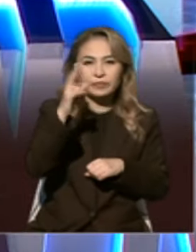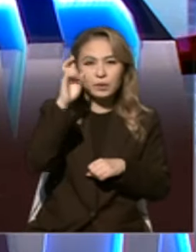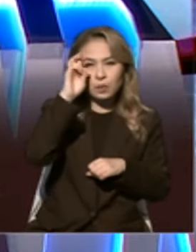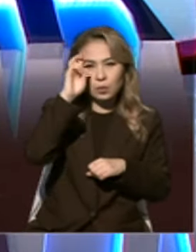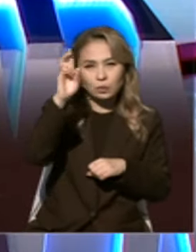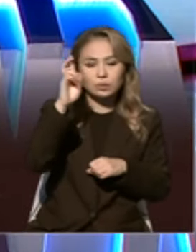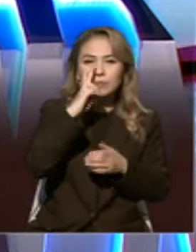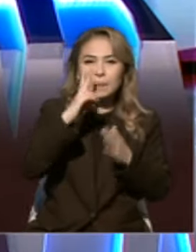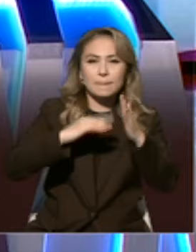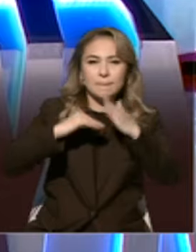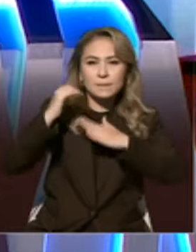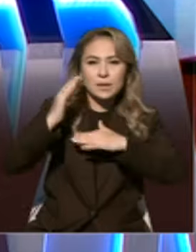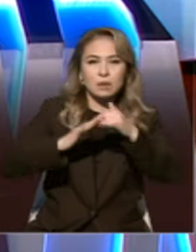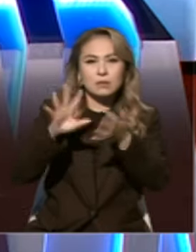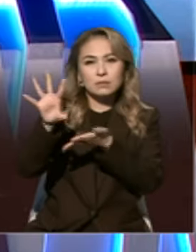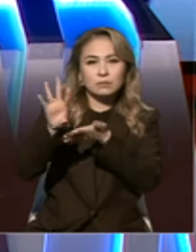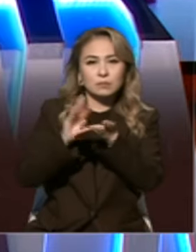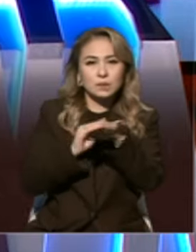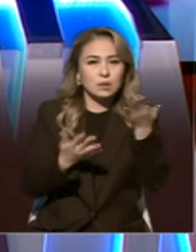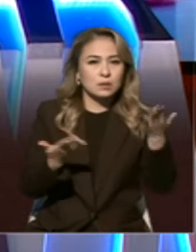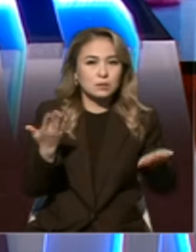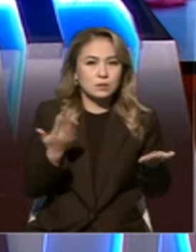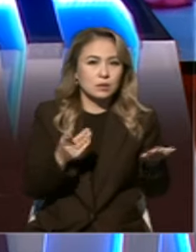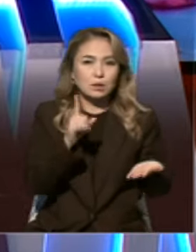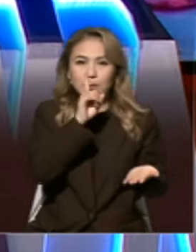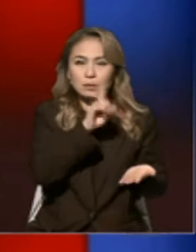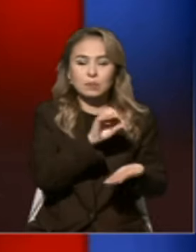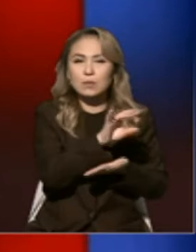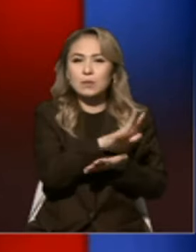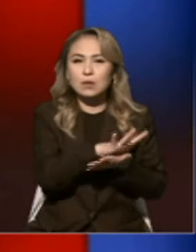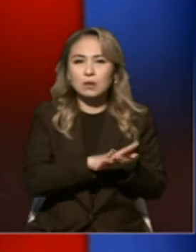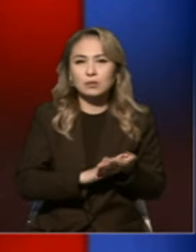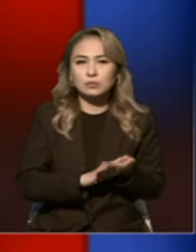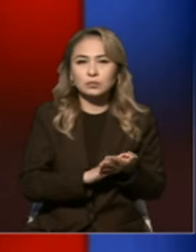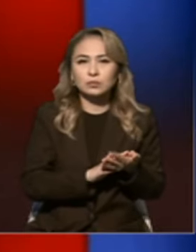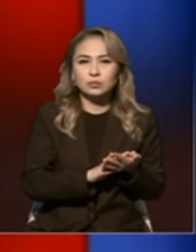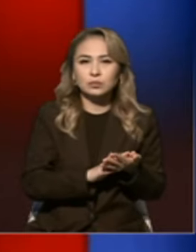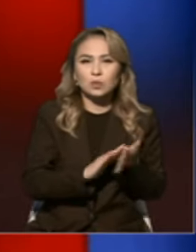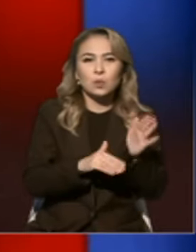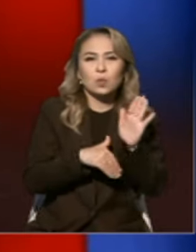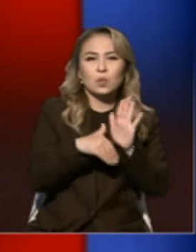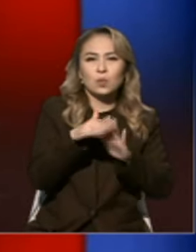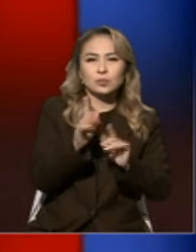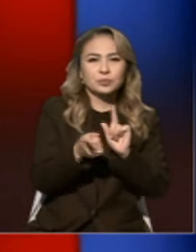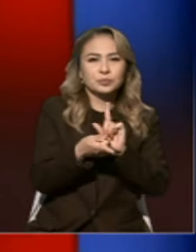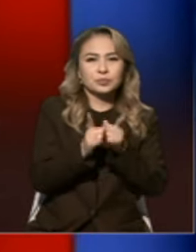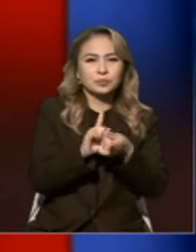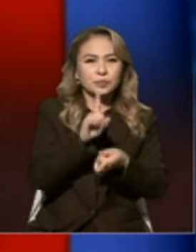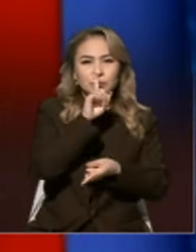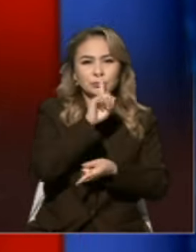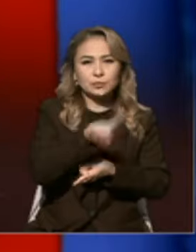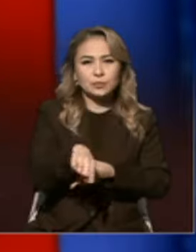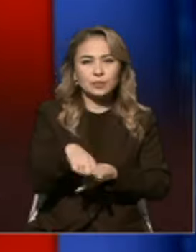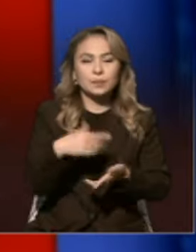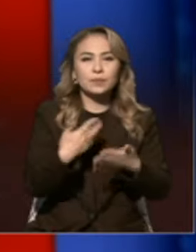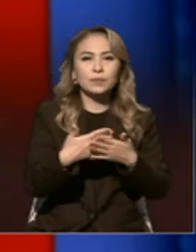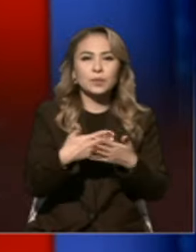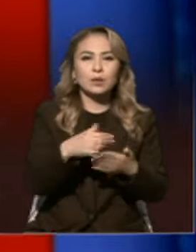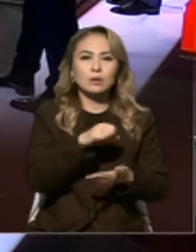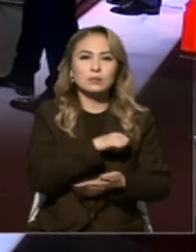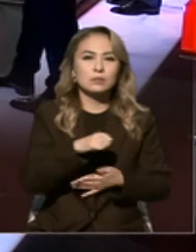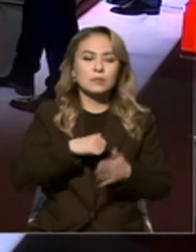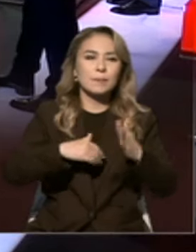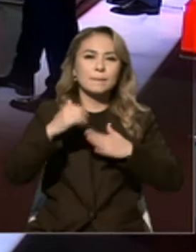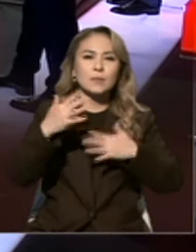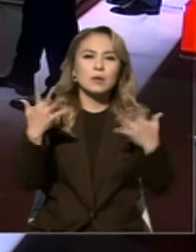мемлекеттердің тәжірибесін өзімізге меңгермесек, ары қарай іс оңға басады деп айту қиындау былай қарап отырсаңыз. Озық мемлекеттердің тәжірибесі деген кезде